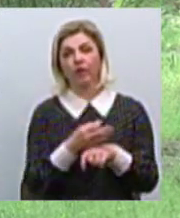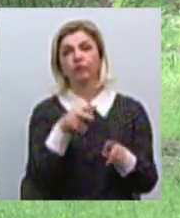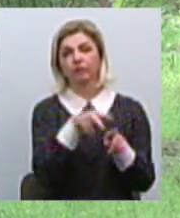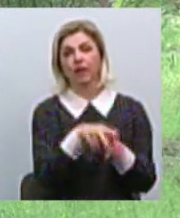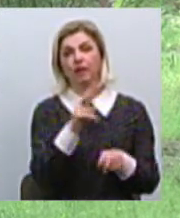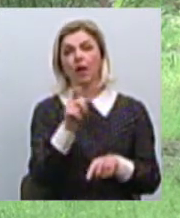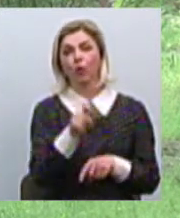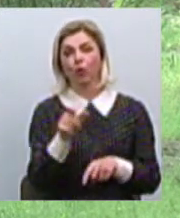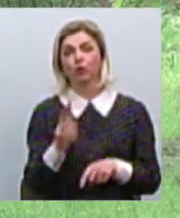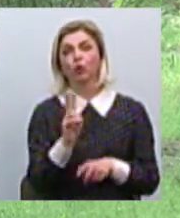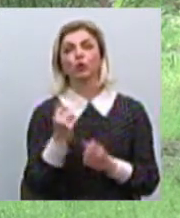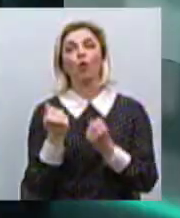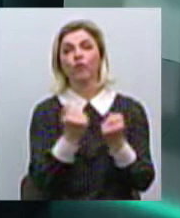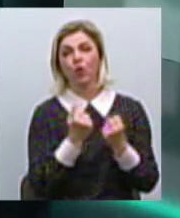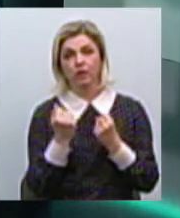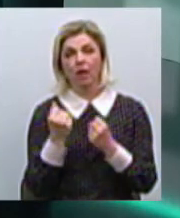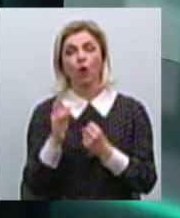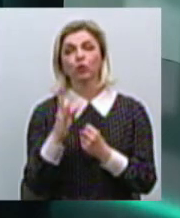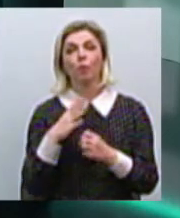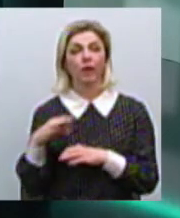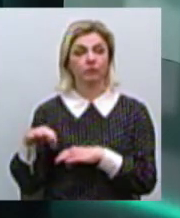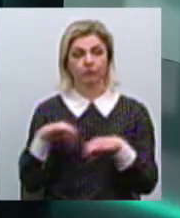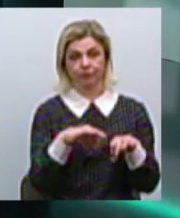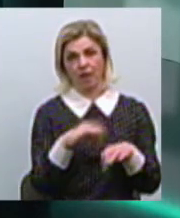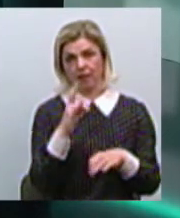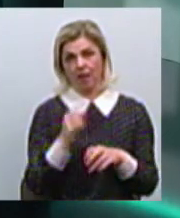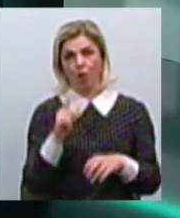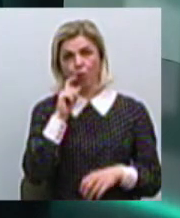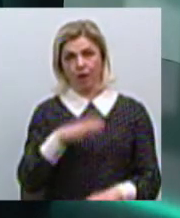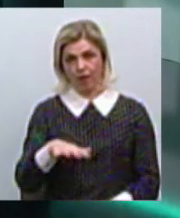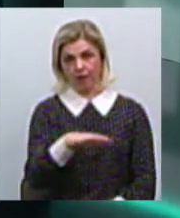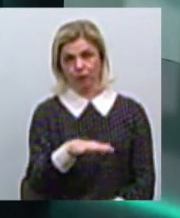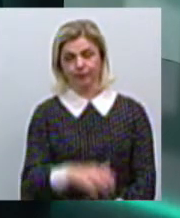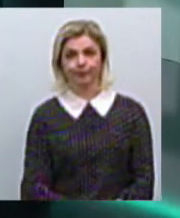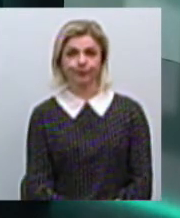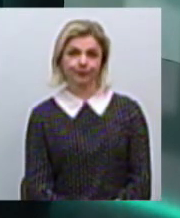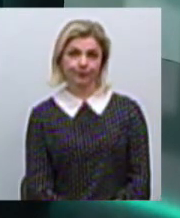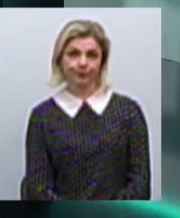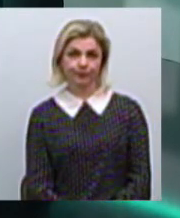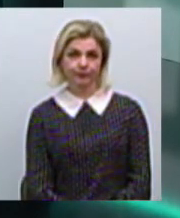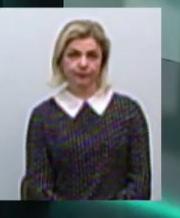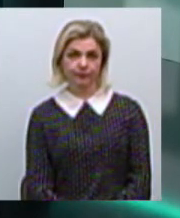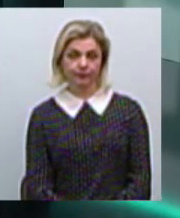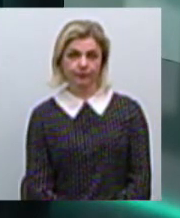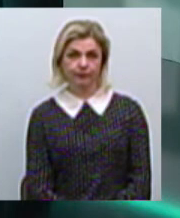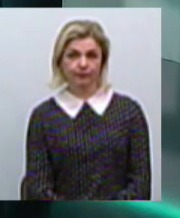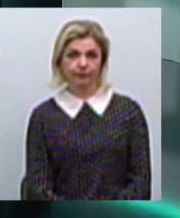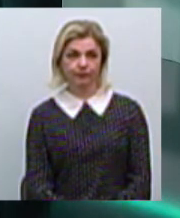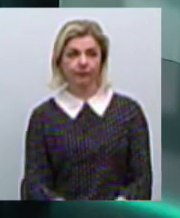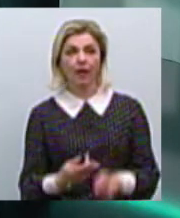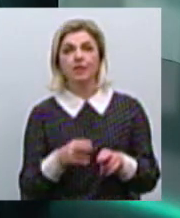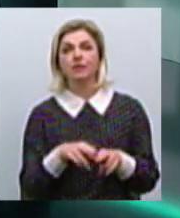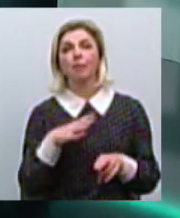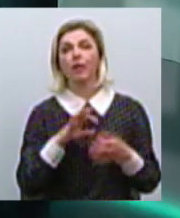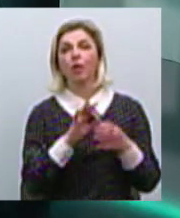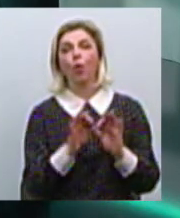осіб, що возили цей транспортний засіб на територію України. Це був коментар адвоката Станіслава Кашенка. Ми